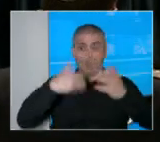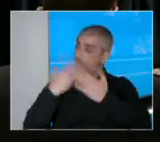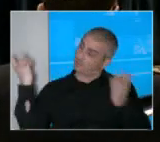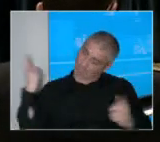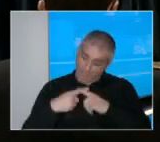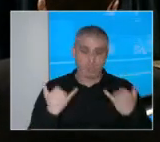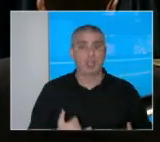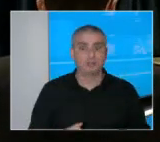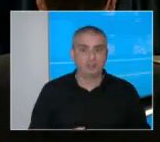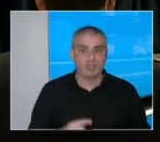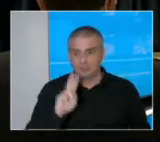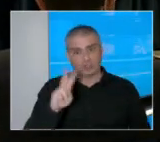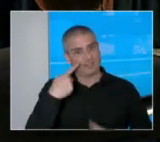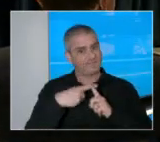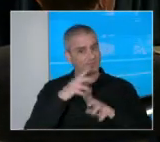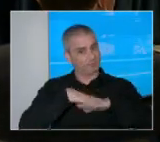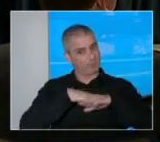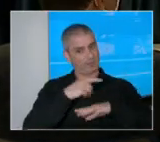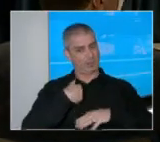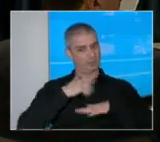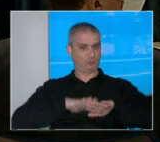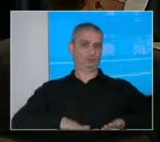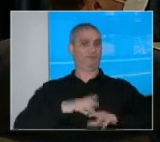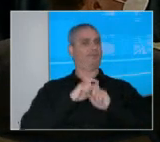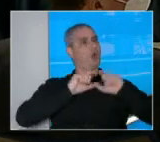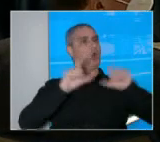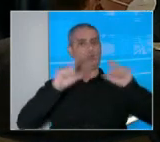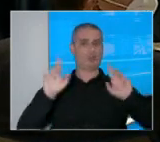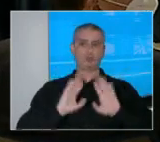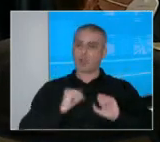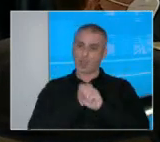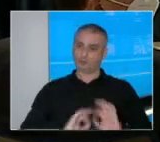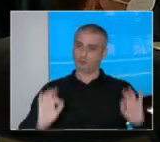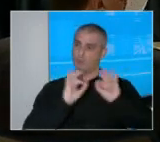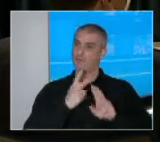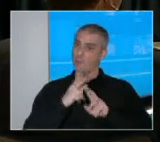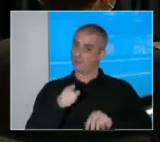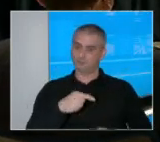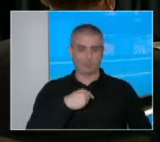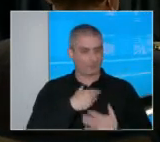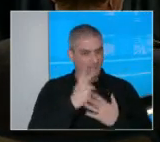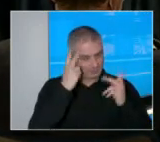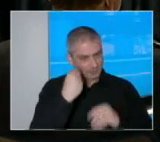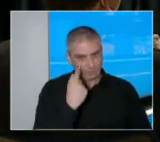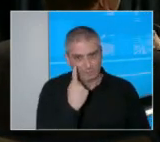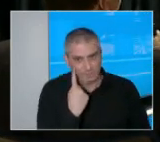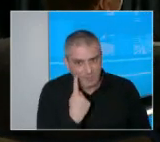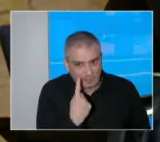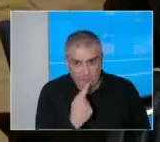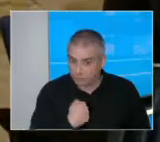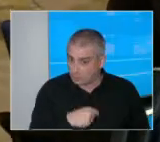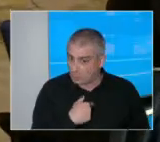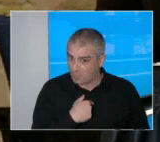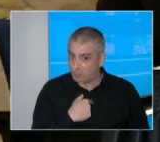מהרגע ועד עכשיו. שעתיים וחצי בין מומחים, אני יושב ומוציא כותרות, לא עושה שום דבר חוץ מזה. אנחנו סיכמנו דבר אחד,